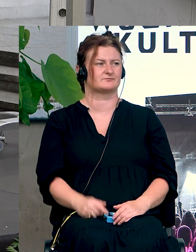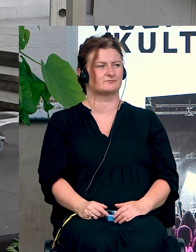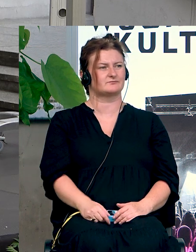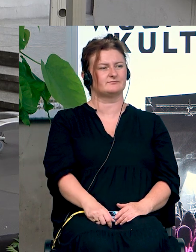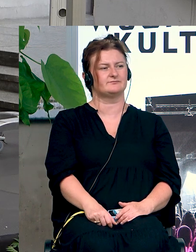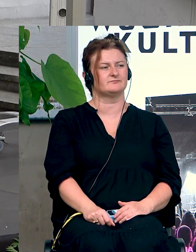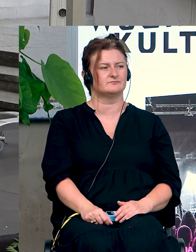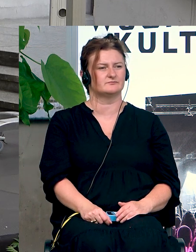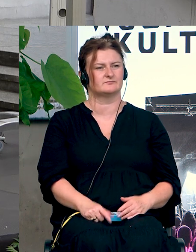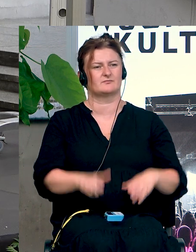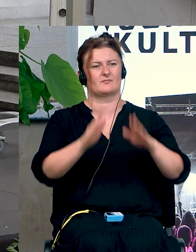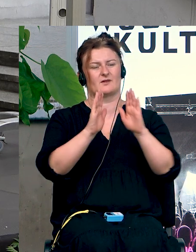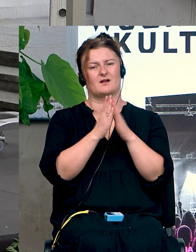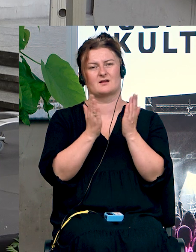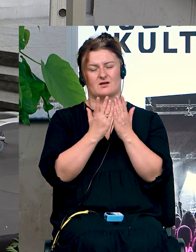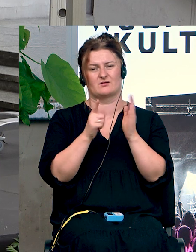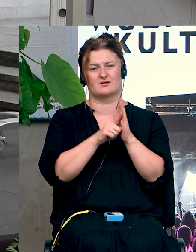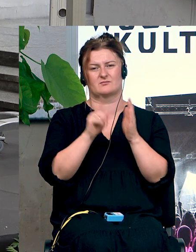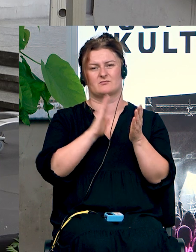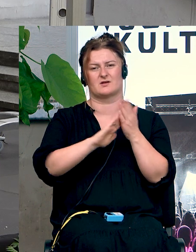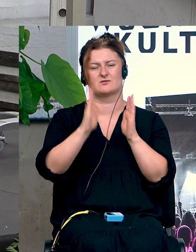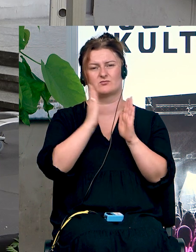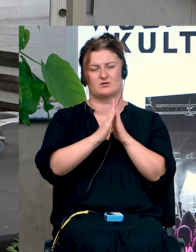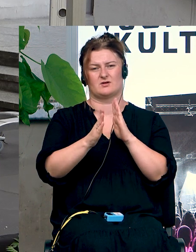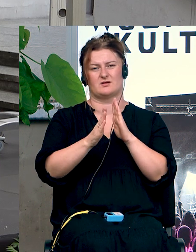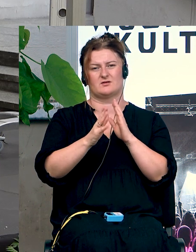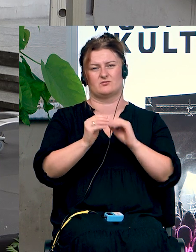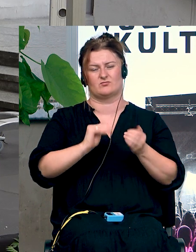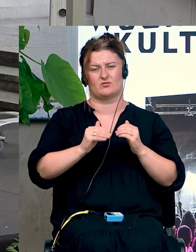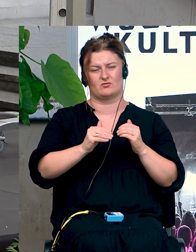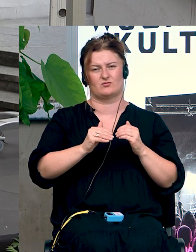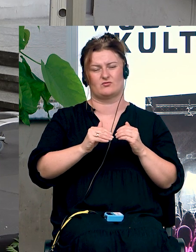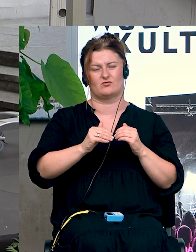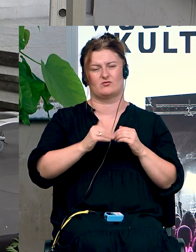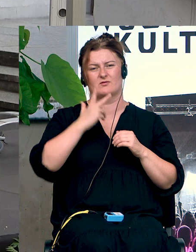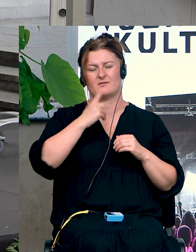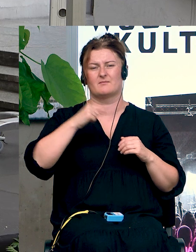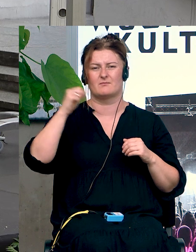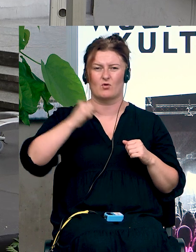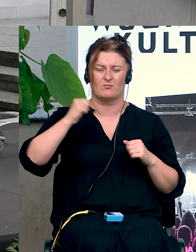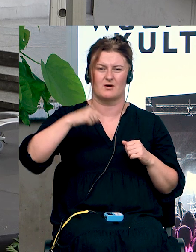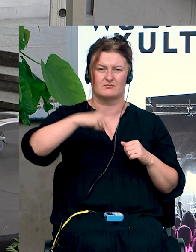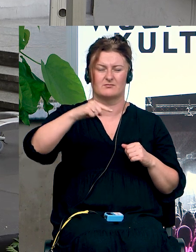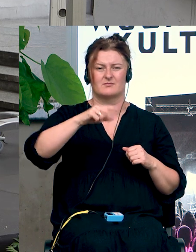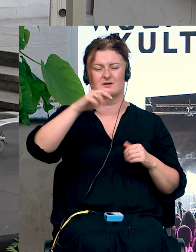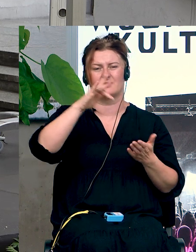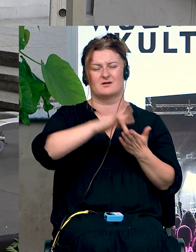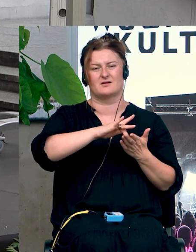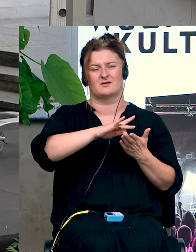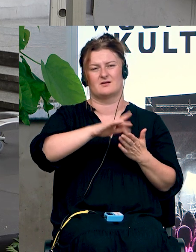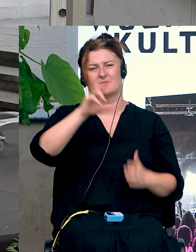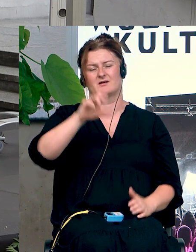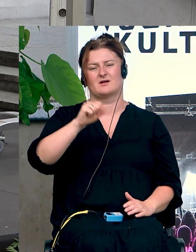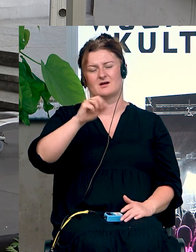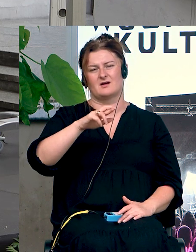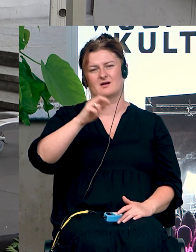власне літератури в такий безпосередній спосіб. Ну, ощал друкарні в Кракові. Akurat tak się zdarzyło, że okazało